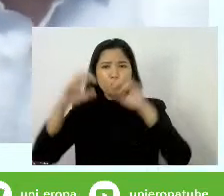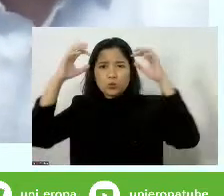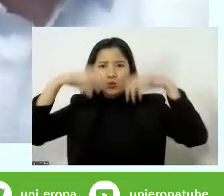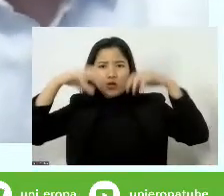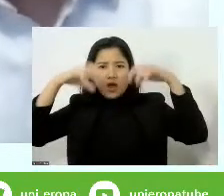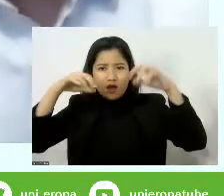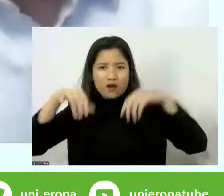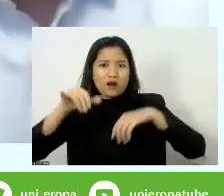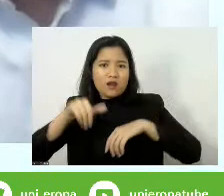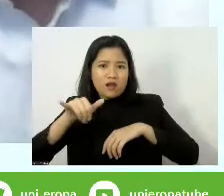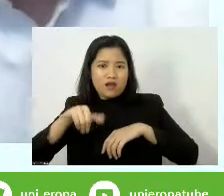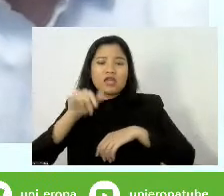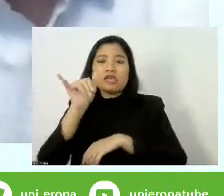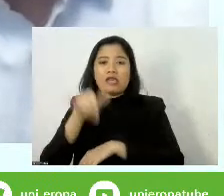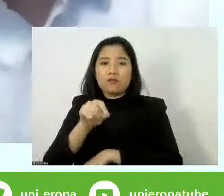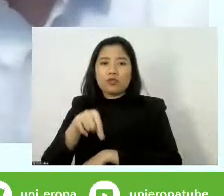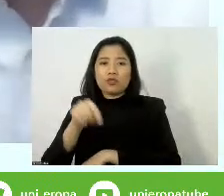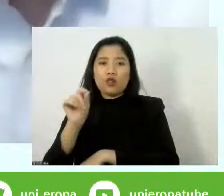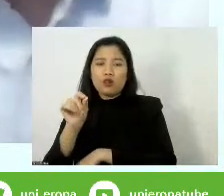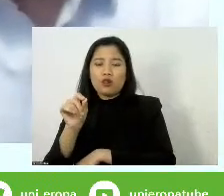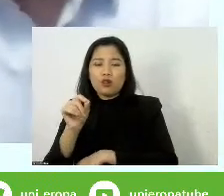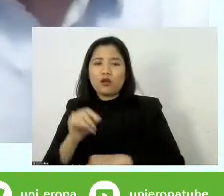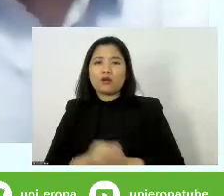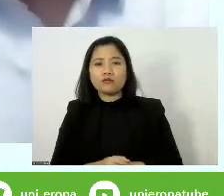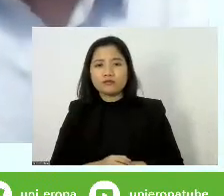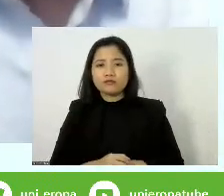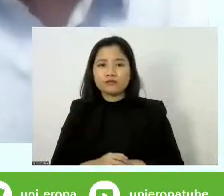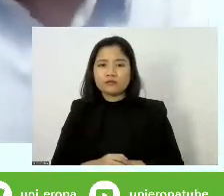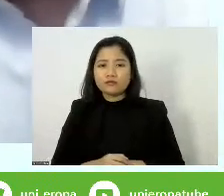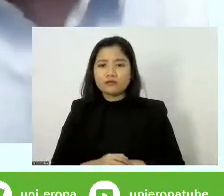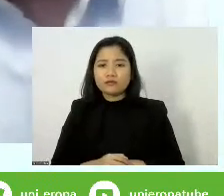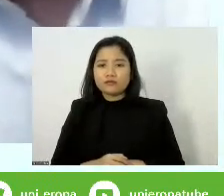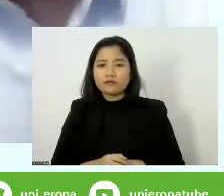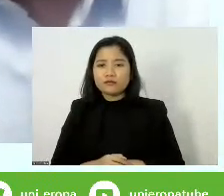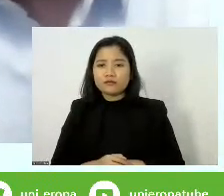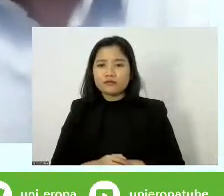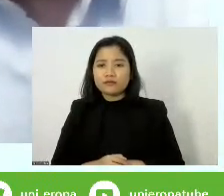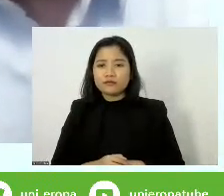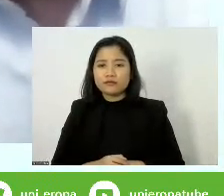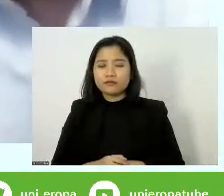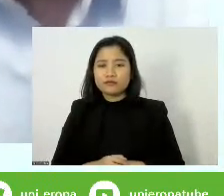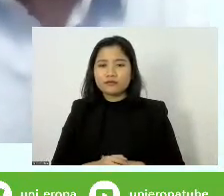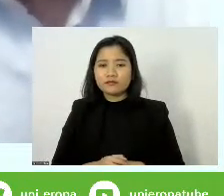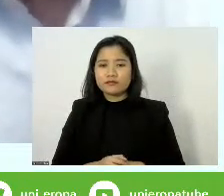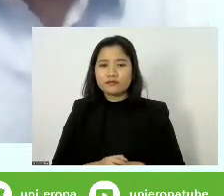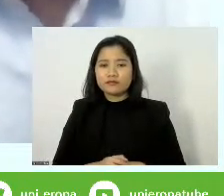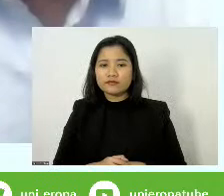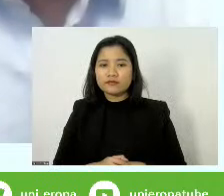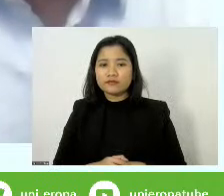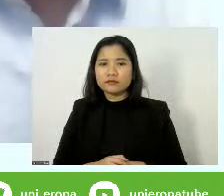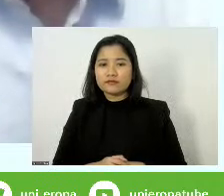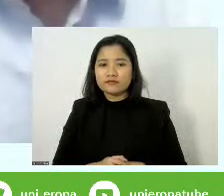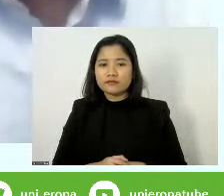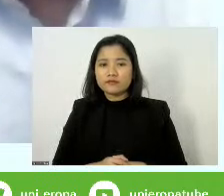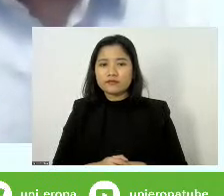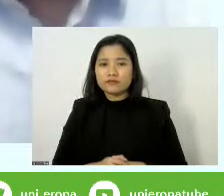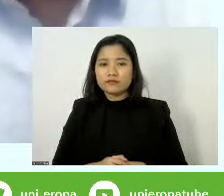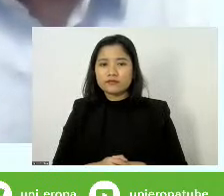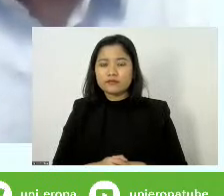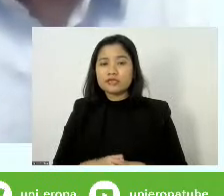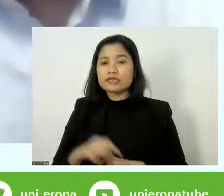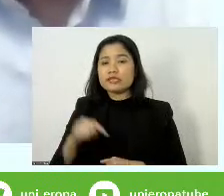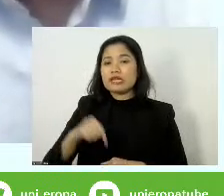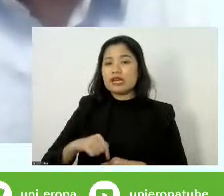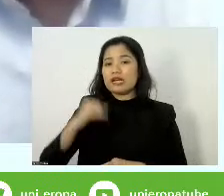ya betul kalau kalau sekarang kira-kira inisiatif yang lagi di gerakin banget dan mungkin